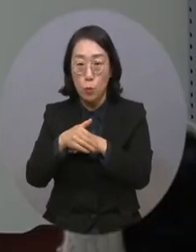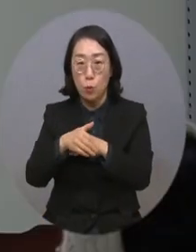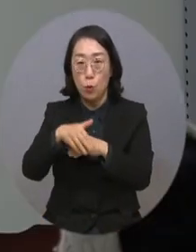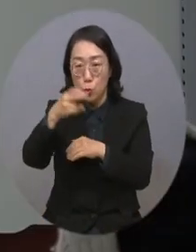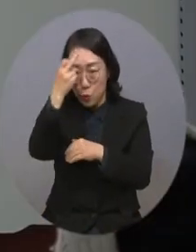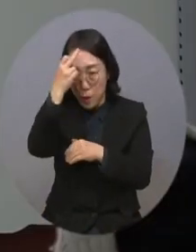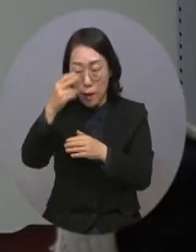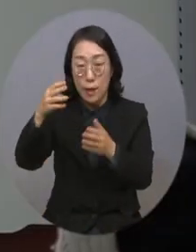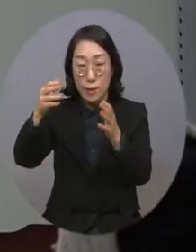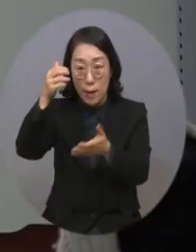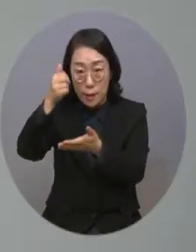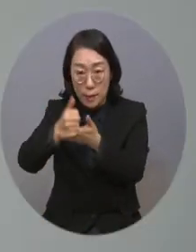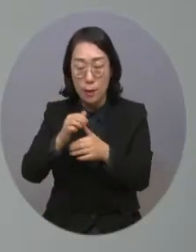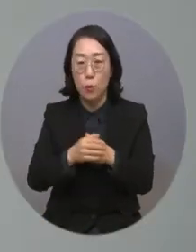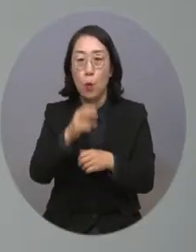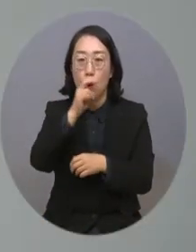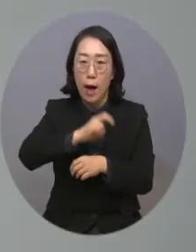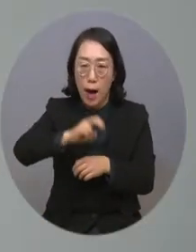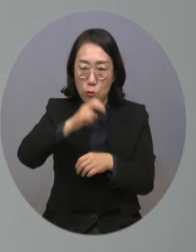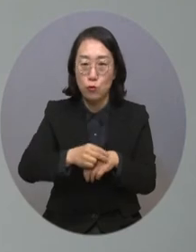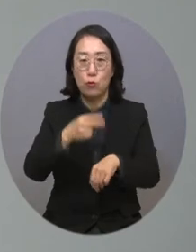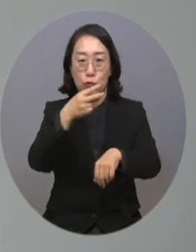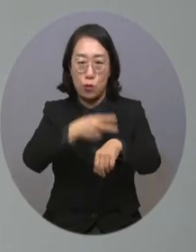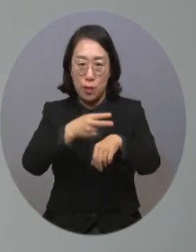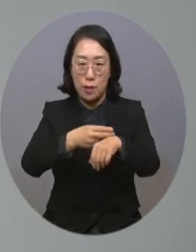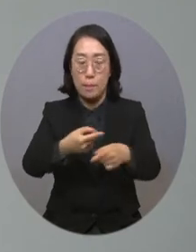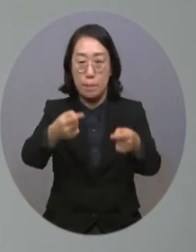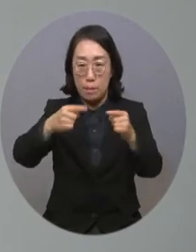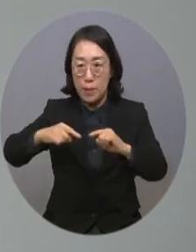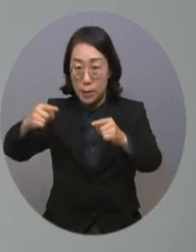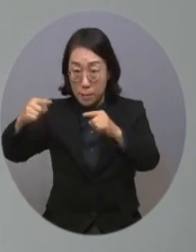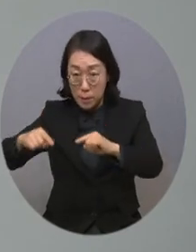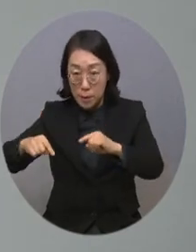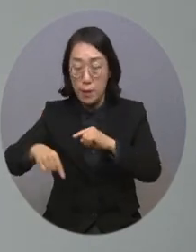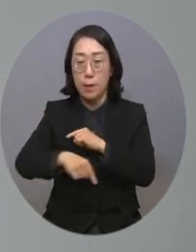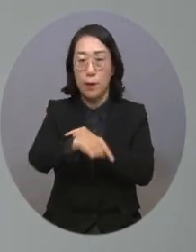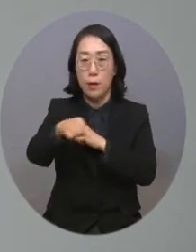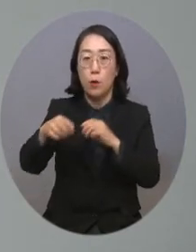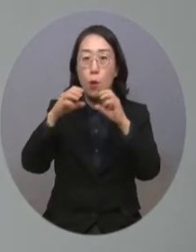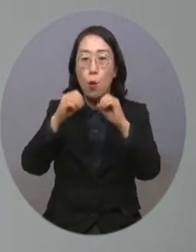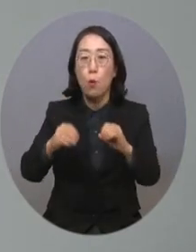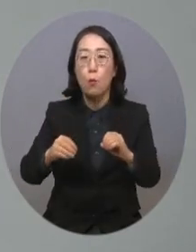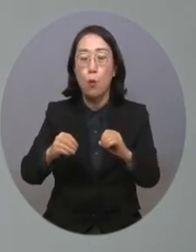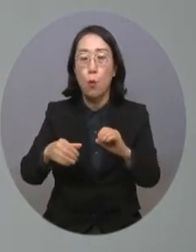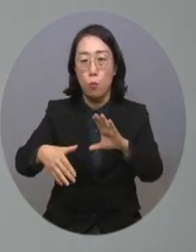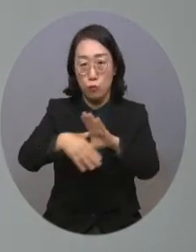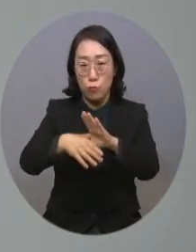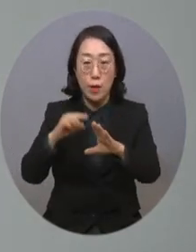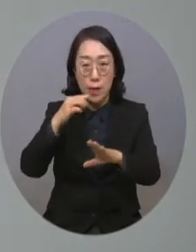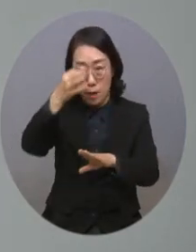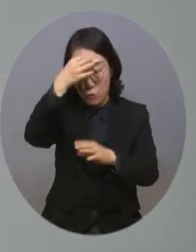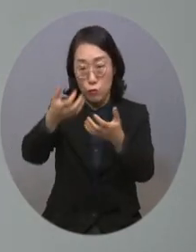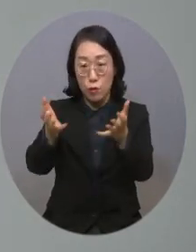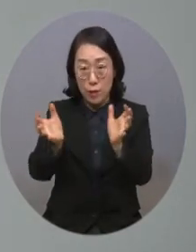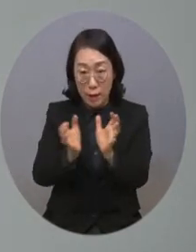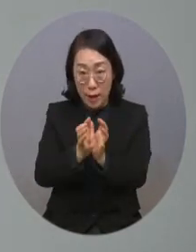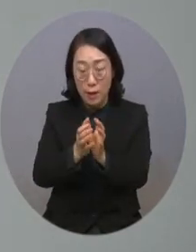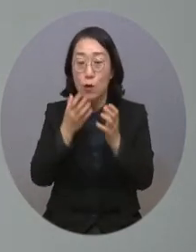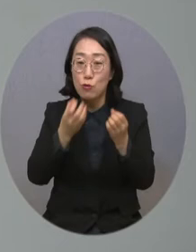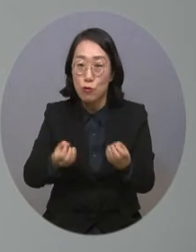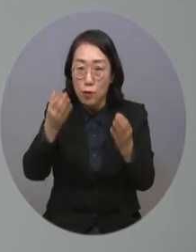박미연 가수 유재은 청운 대학교 교수가 참석해 홍보부 문화 예술단 창립에 축하와 임명식 을